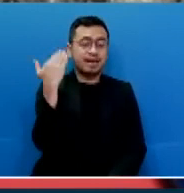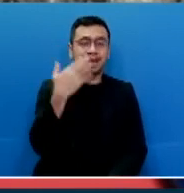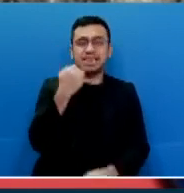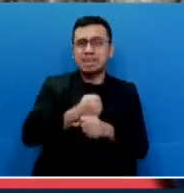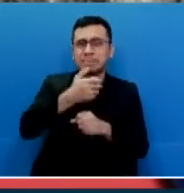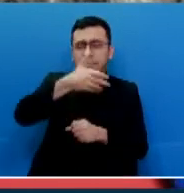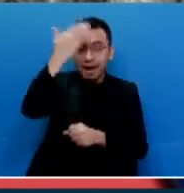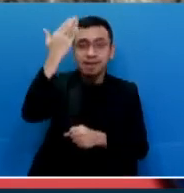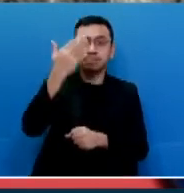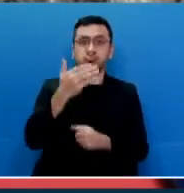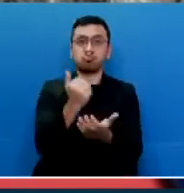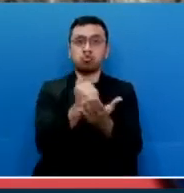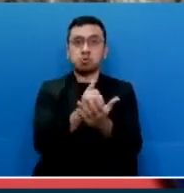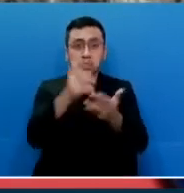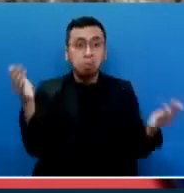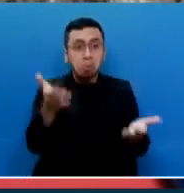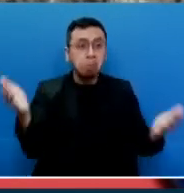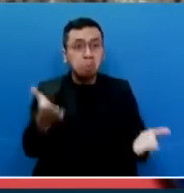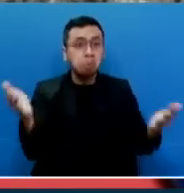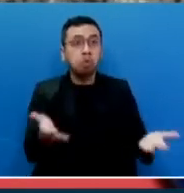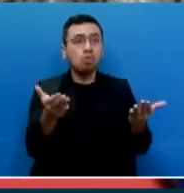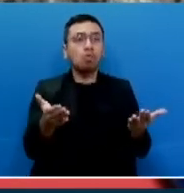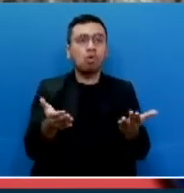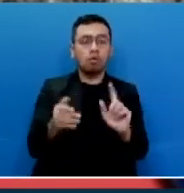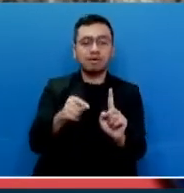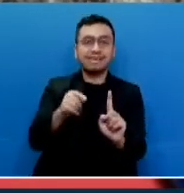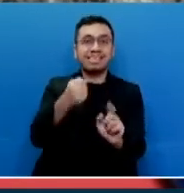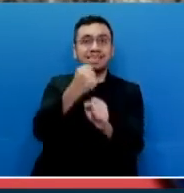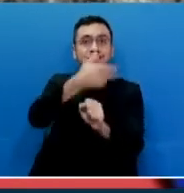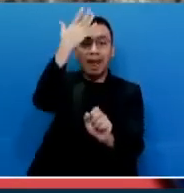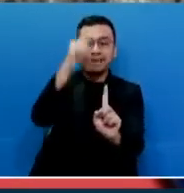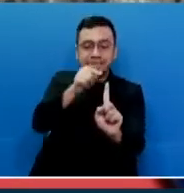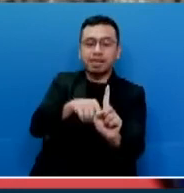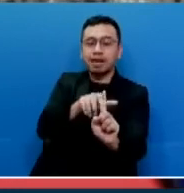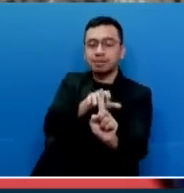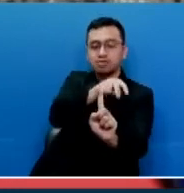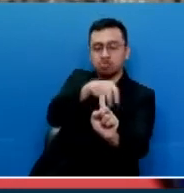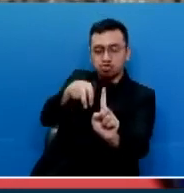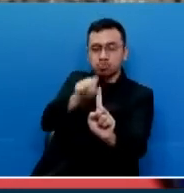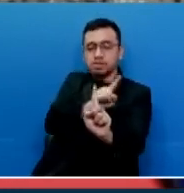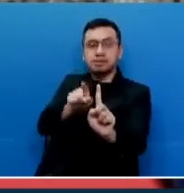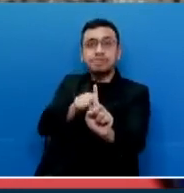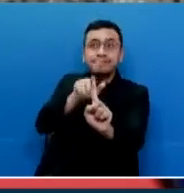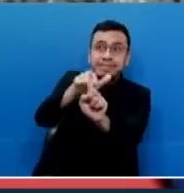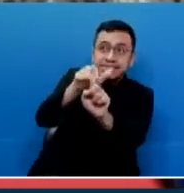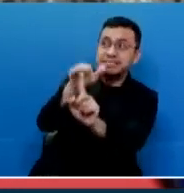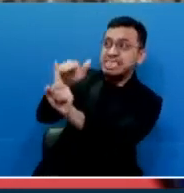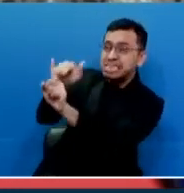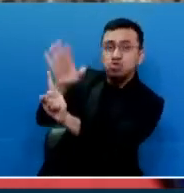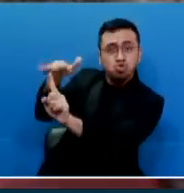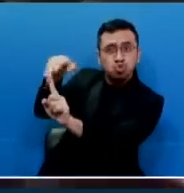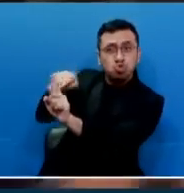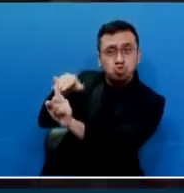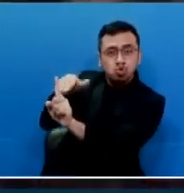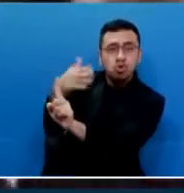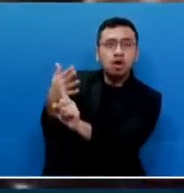belakang ya Tim sesnya begitu mengingatkan bahwa ee diminta untuk untuk duduk gitu paskali dengan gerakannya ada melihat tim Sas